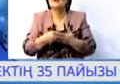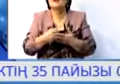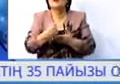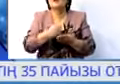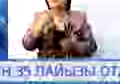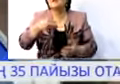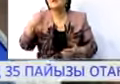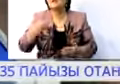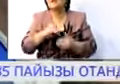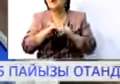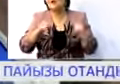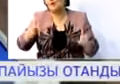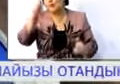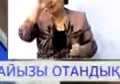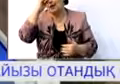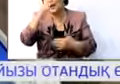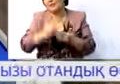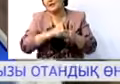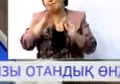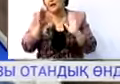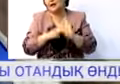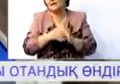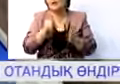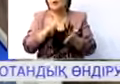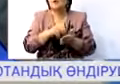мен дамытудың мемлекеттік бағдарламасы аясында құны